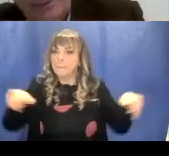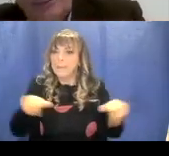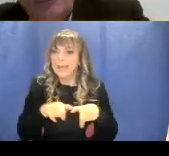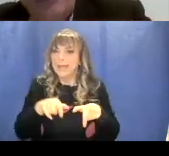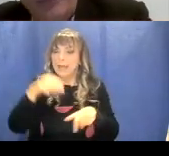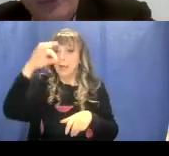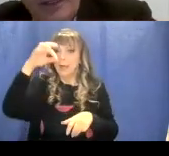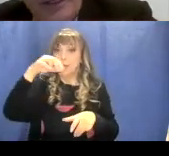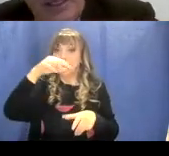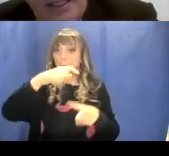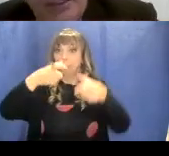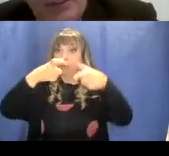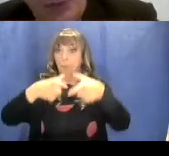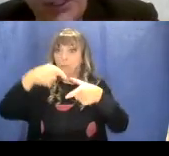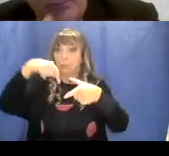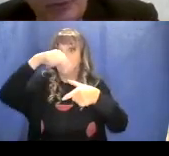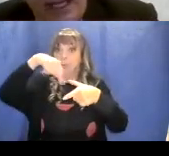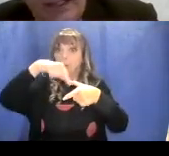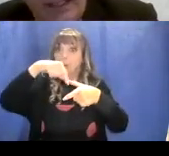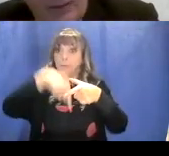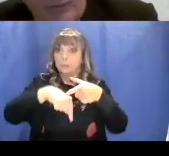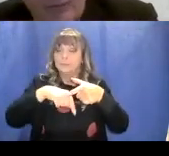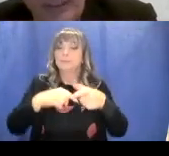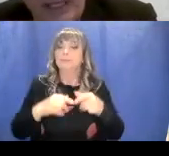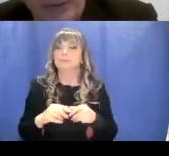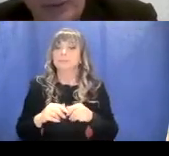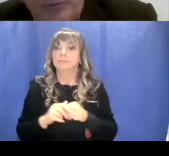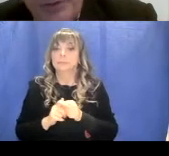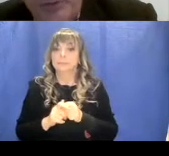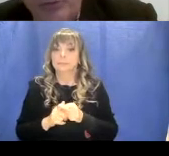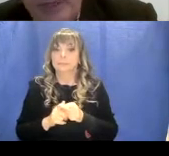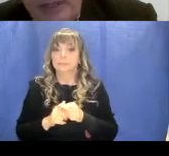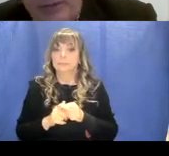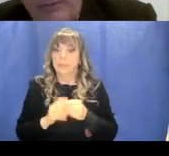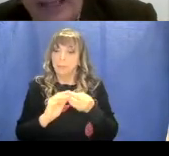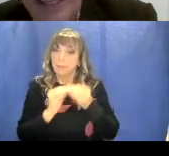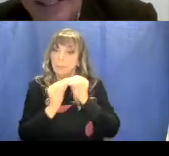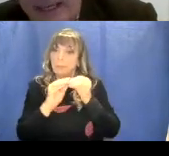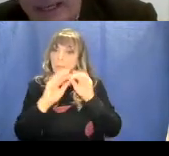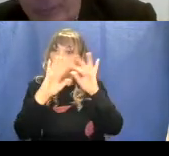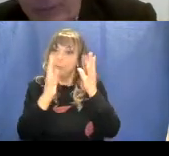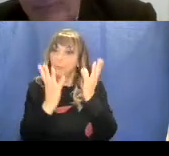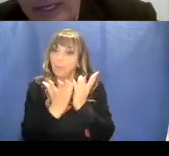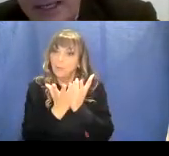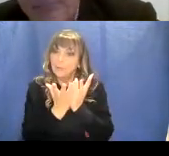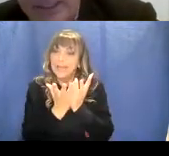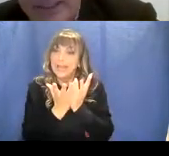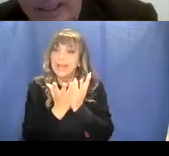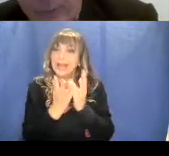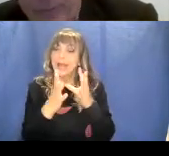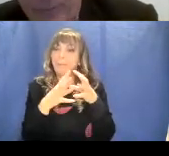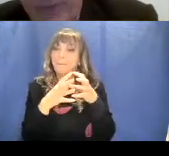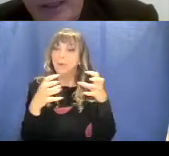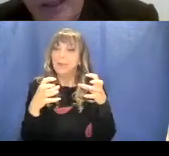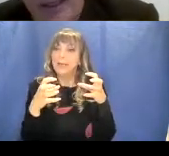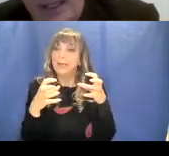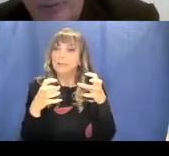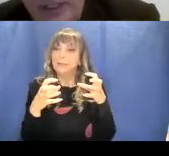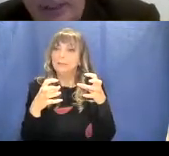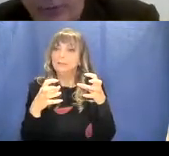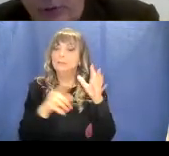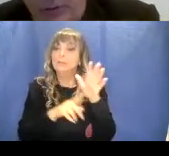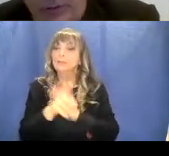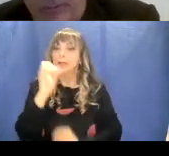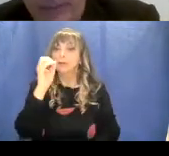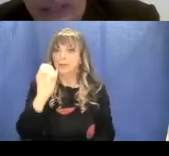mezzo e si ci si modella un poliedro questo numero viene 0 e viene sempre zero e